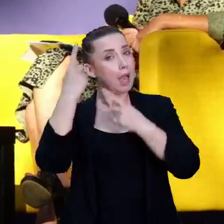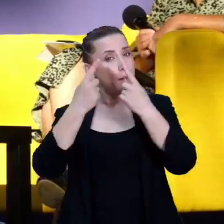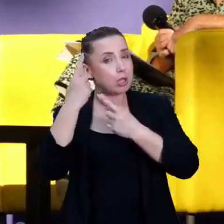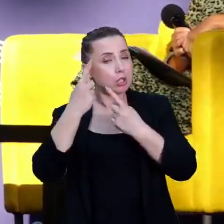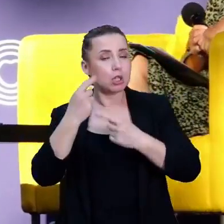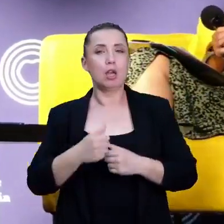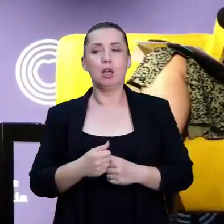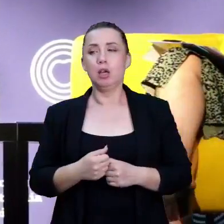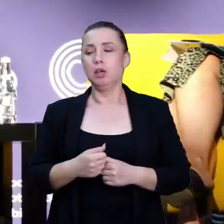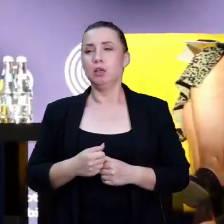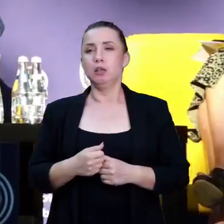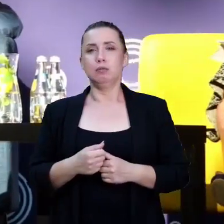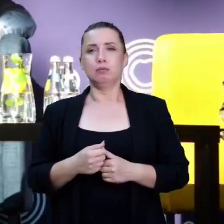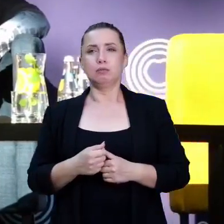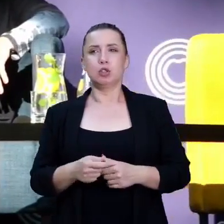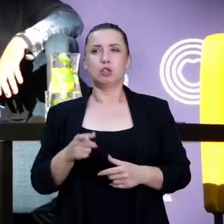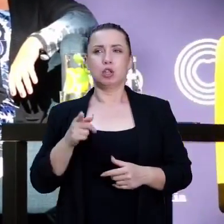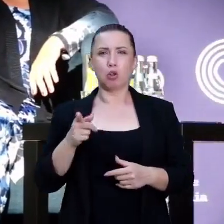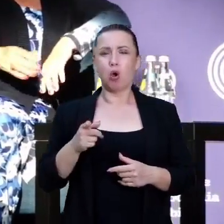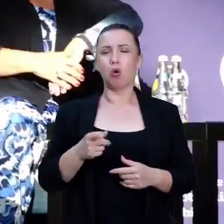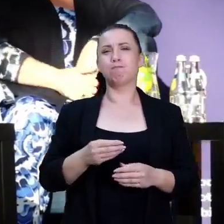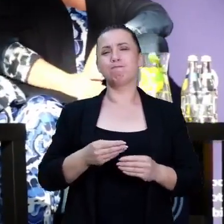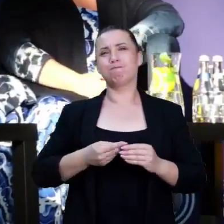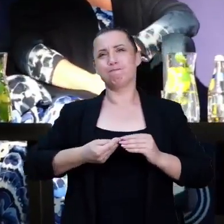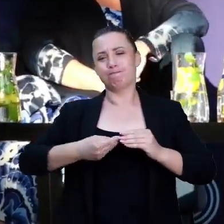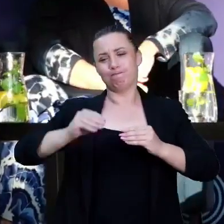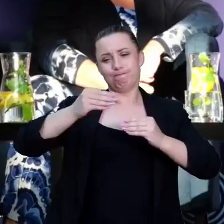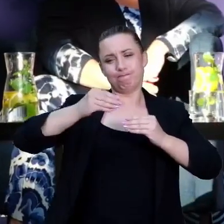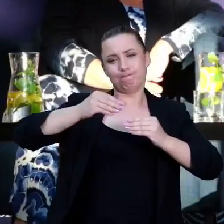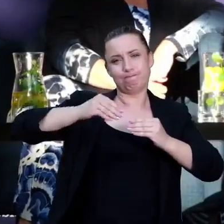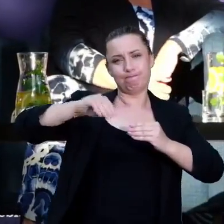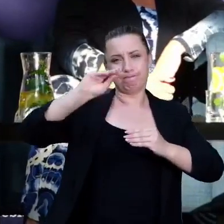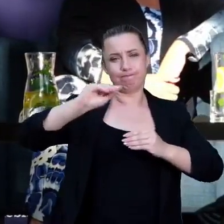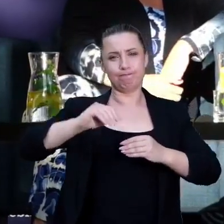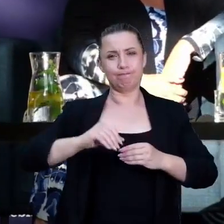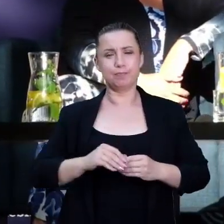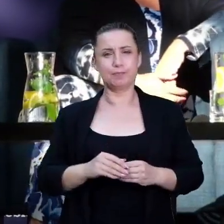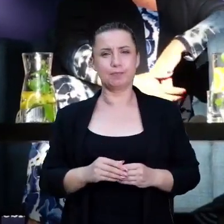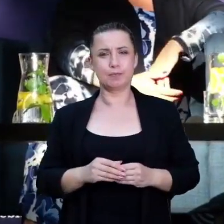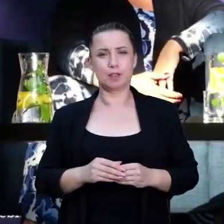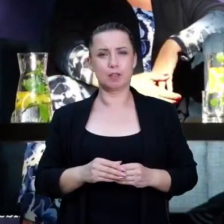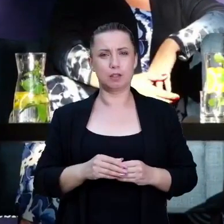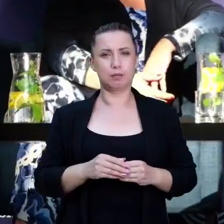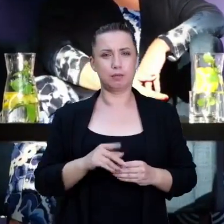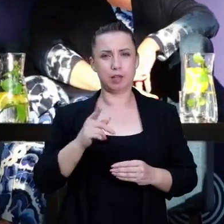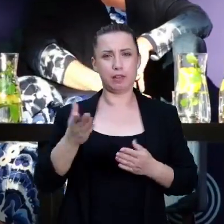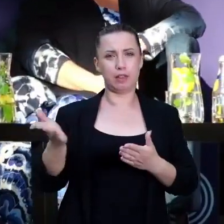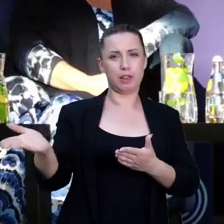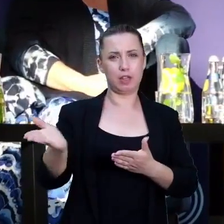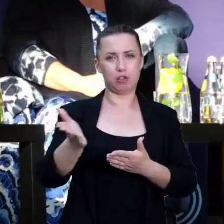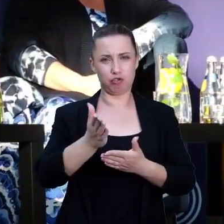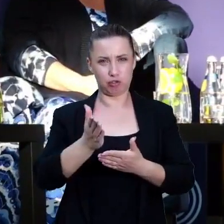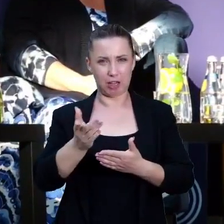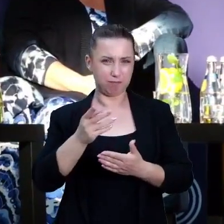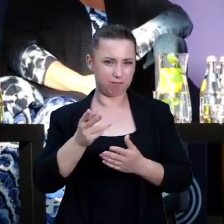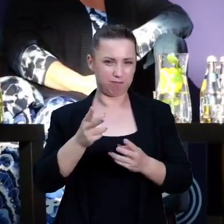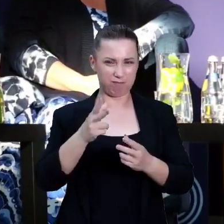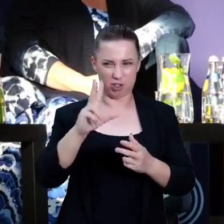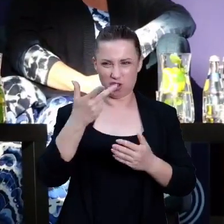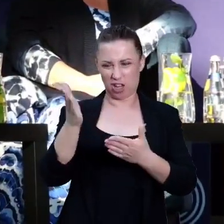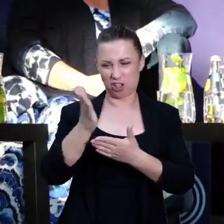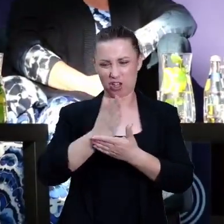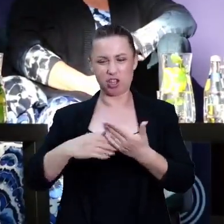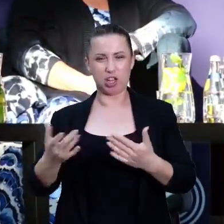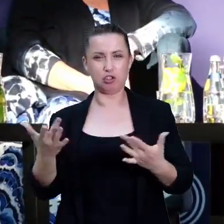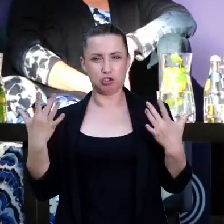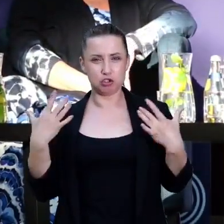w ogóle, oczywiście to się gdzieś tam wzmaga chyba na tym etapie dalszym życia, bo to się